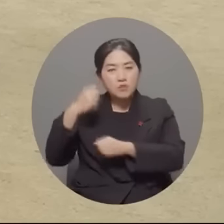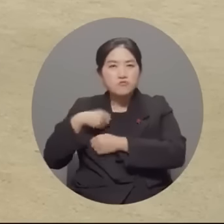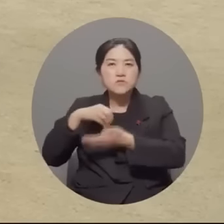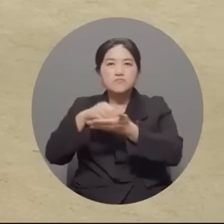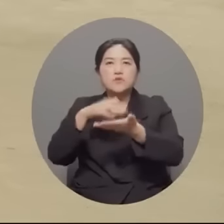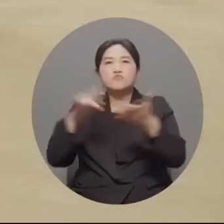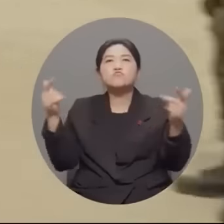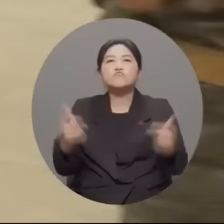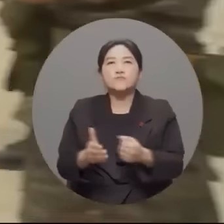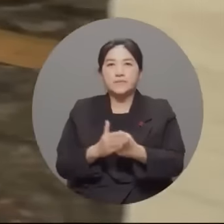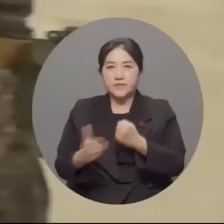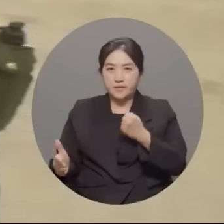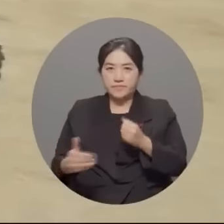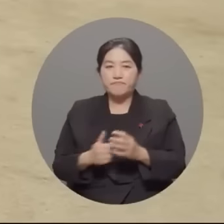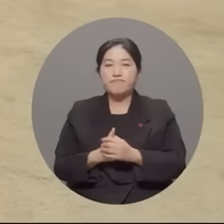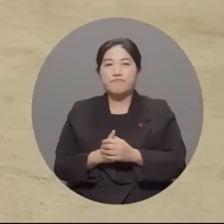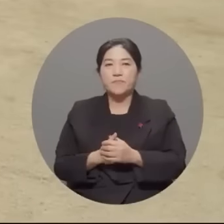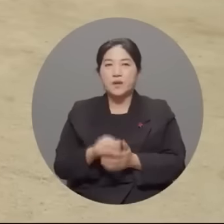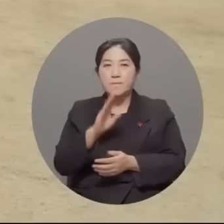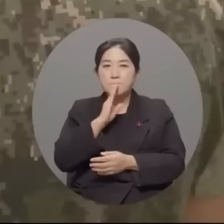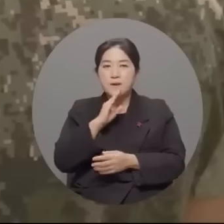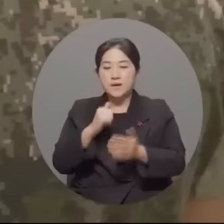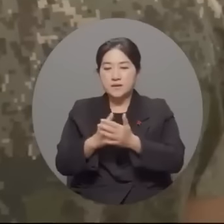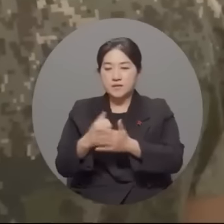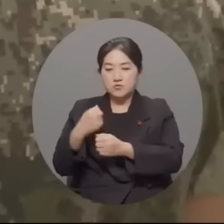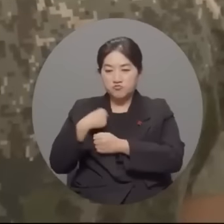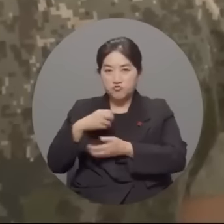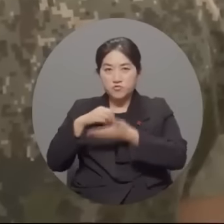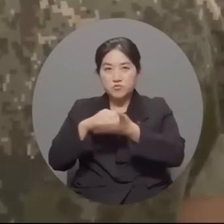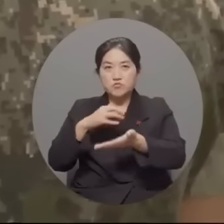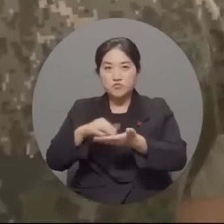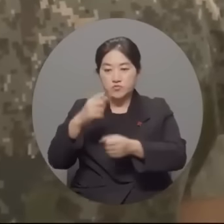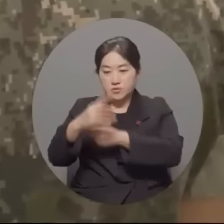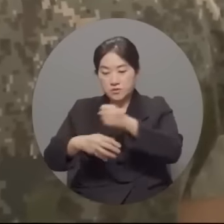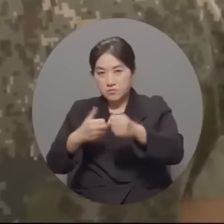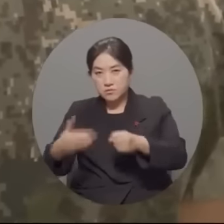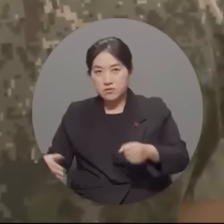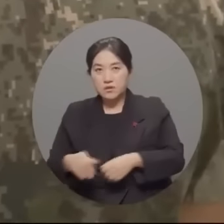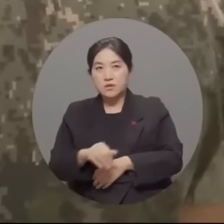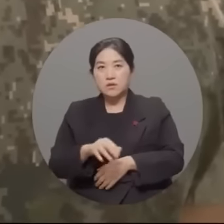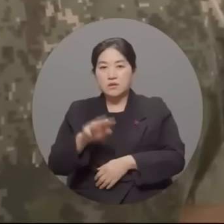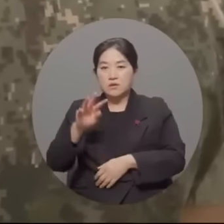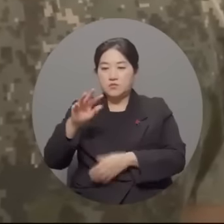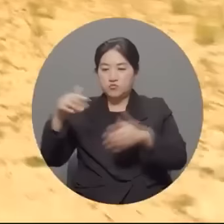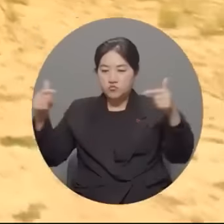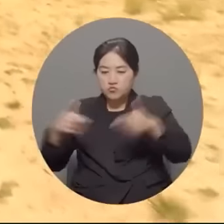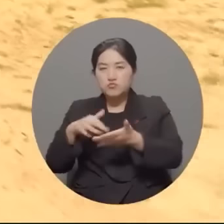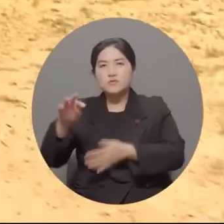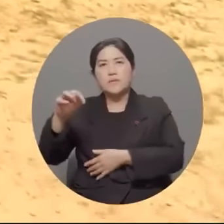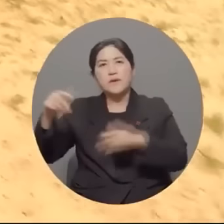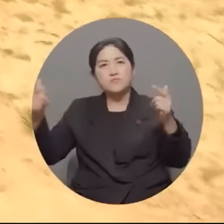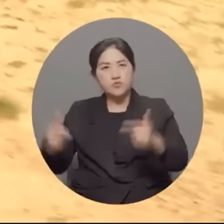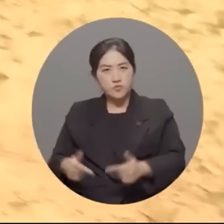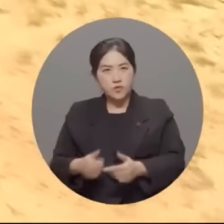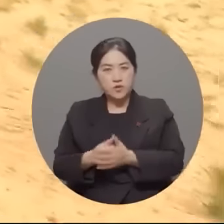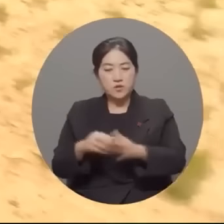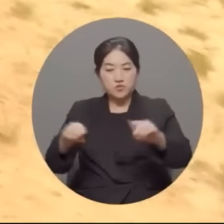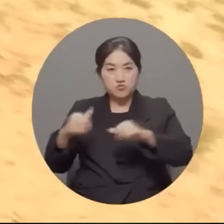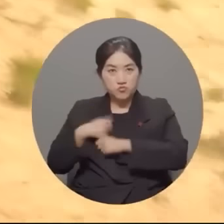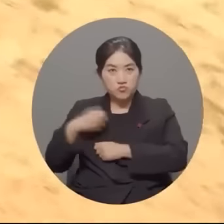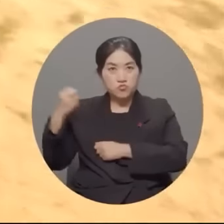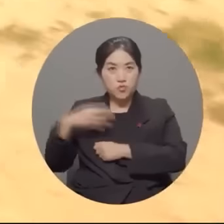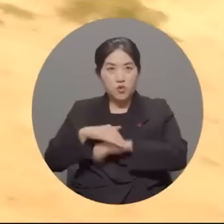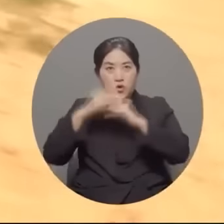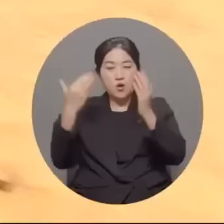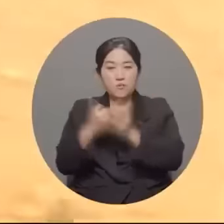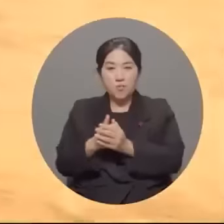있기 때문입니다. 실제로 현역 입대 인원은 4년 만에 4만 명 가까이 감소했습니다. 육군은 더 나아가